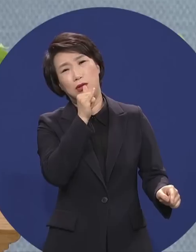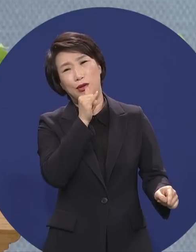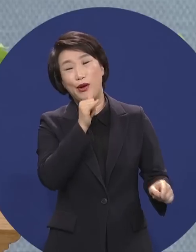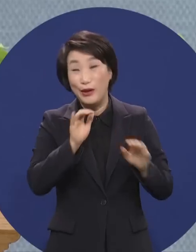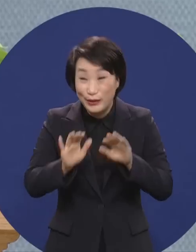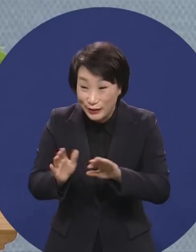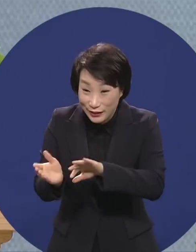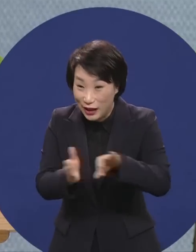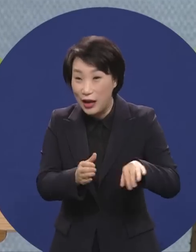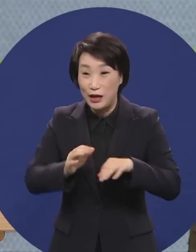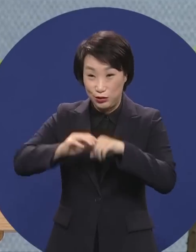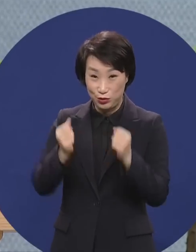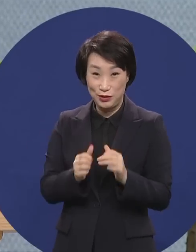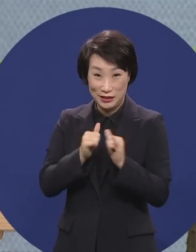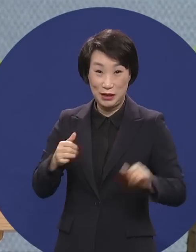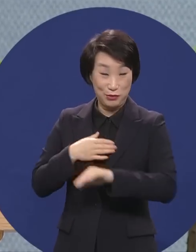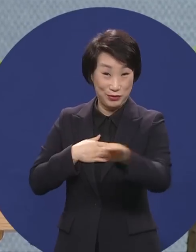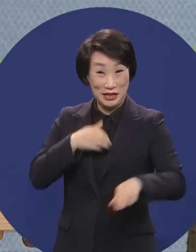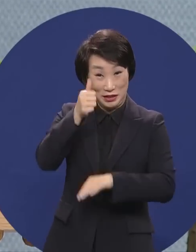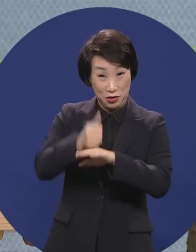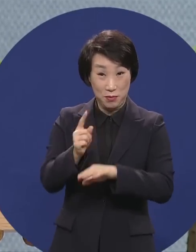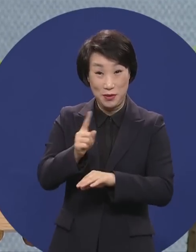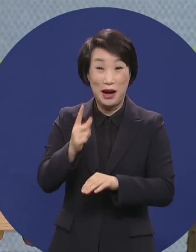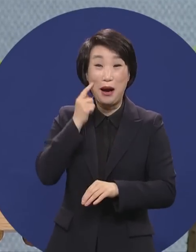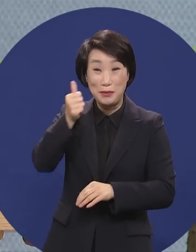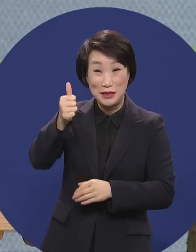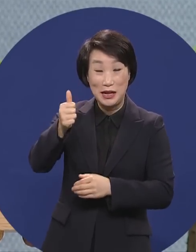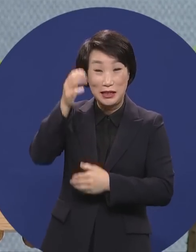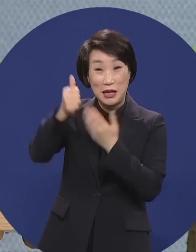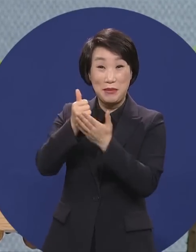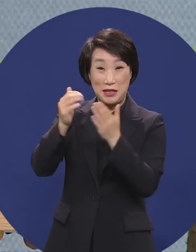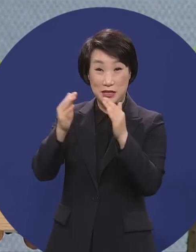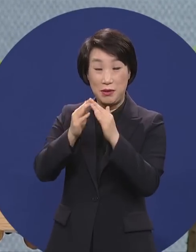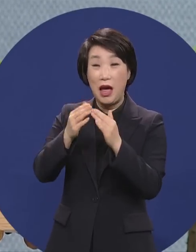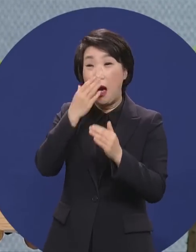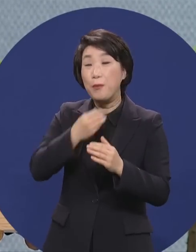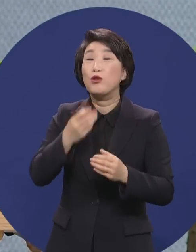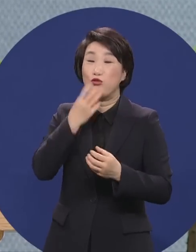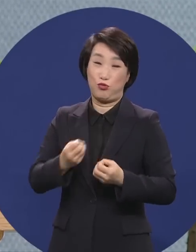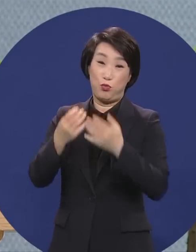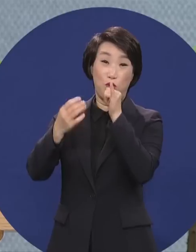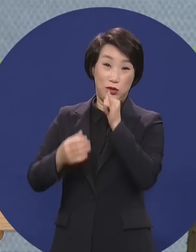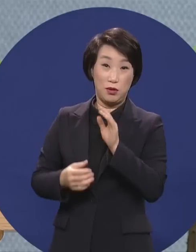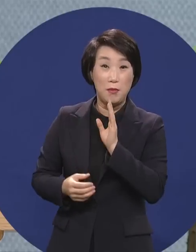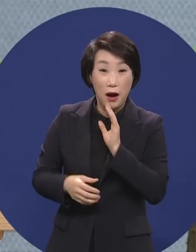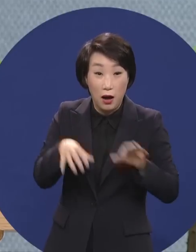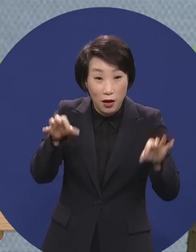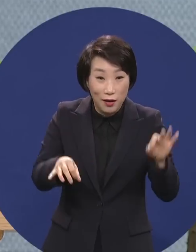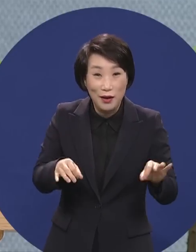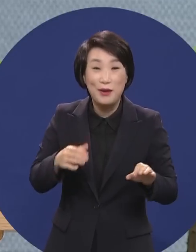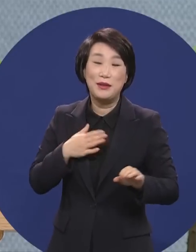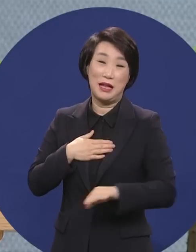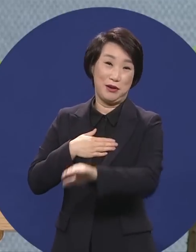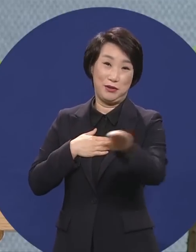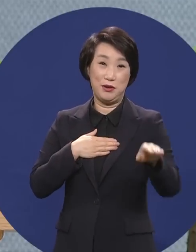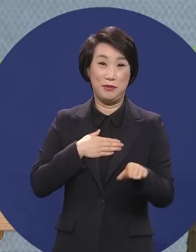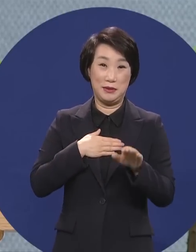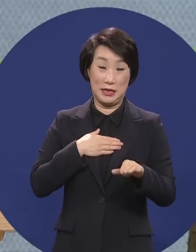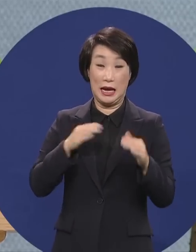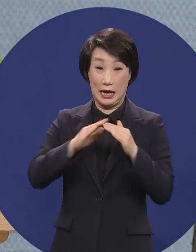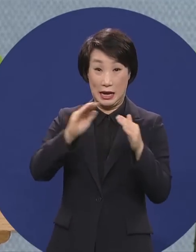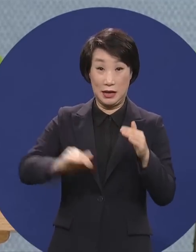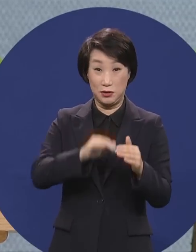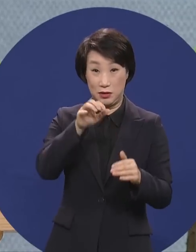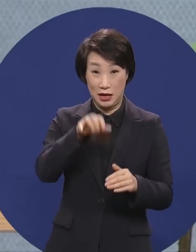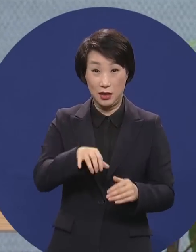그러나 순종한 자의 결과는 아버지 집에서 행복과 축복밖에 더 있더냐. 그래서 오늘날